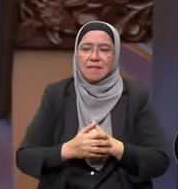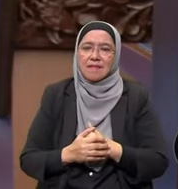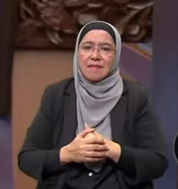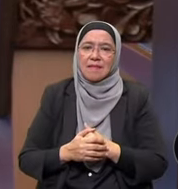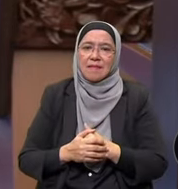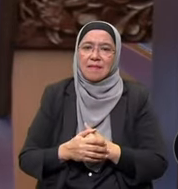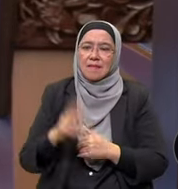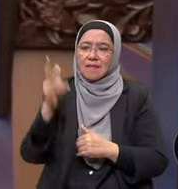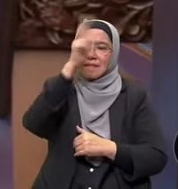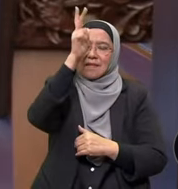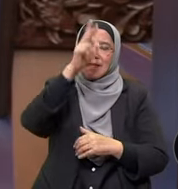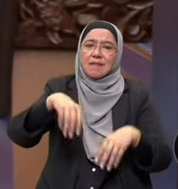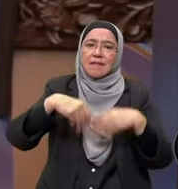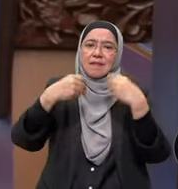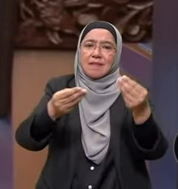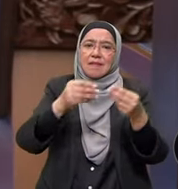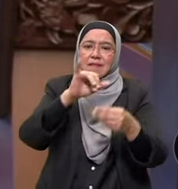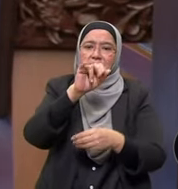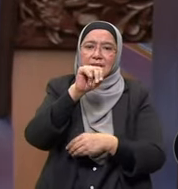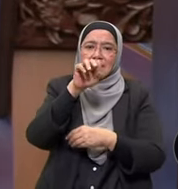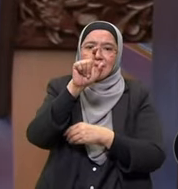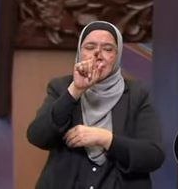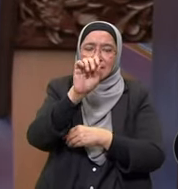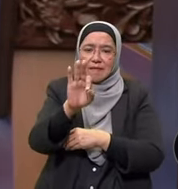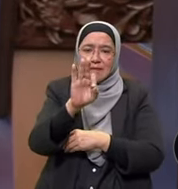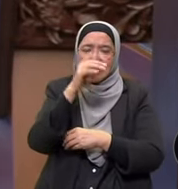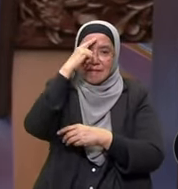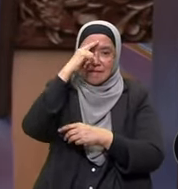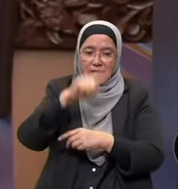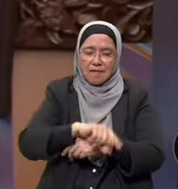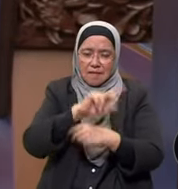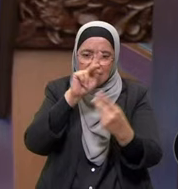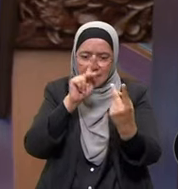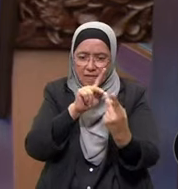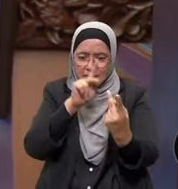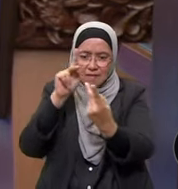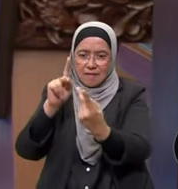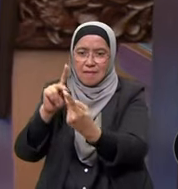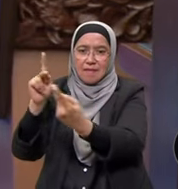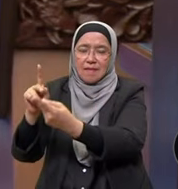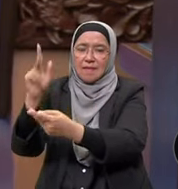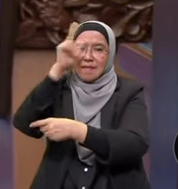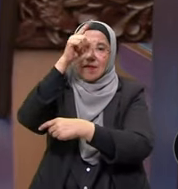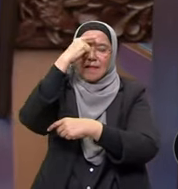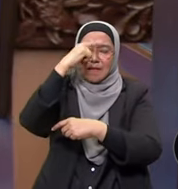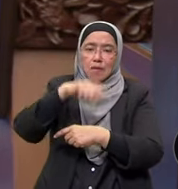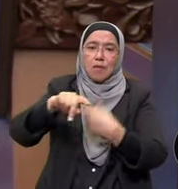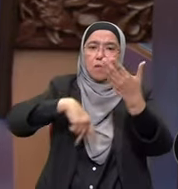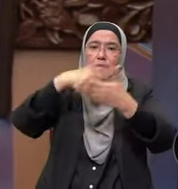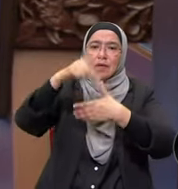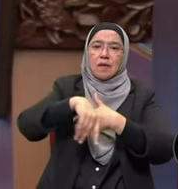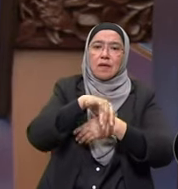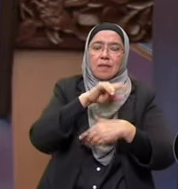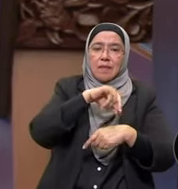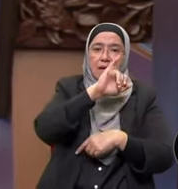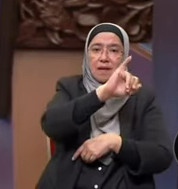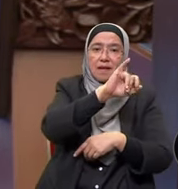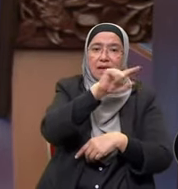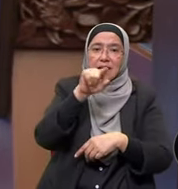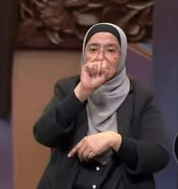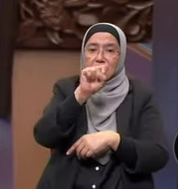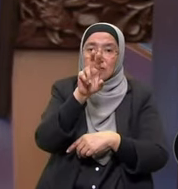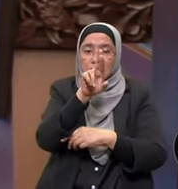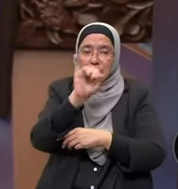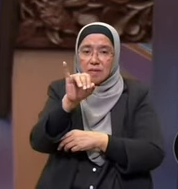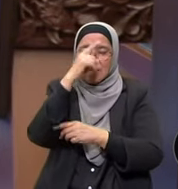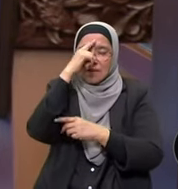kadar insentif padanan kerajaan bagi program Auri untuk ahli yang berdaftar di bawah program eekasik sebanyak